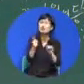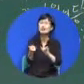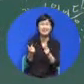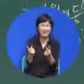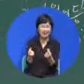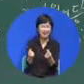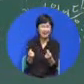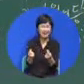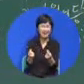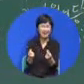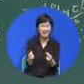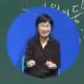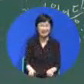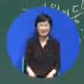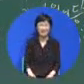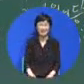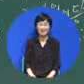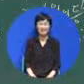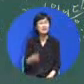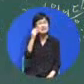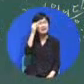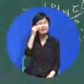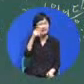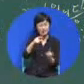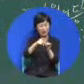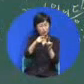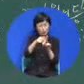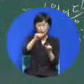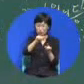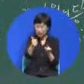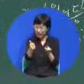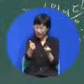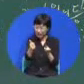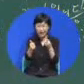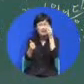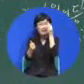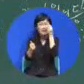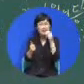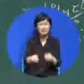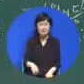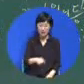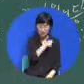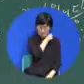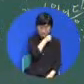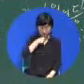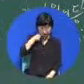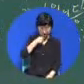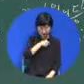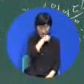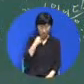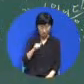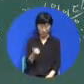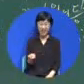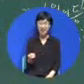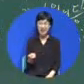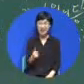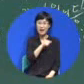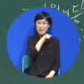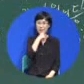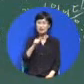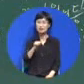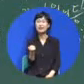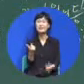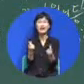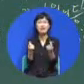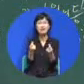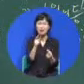die. Even when they're happy, they say, oh, I feel like I'm going to die. 아, 음식 맛있어 죽겠다. 이러면서. Even when they eat really